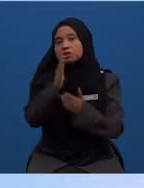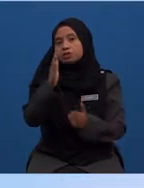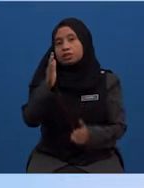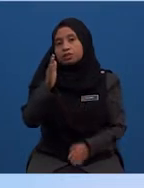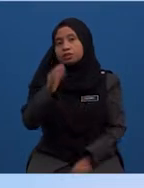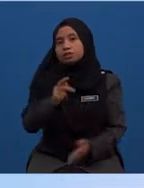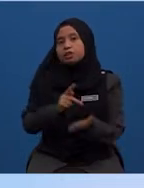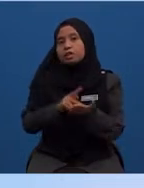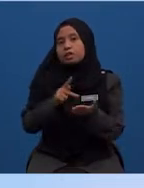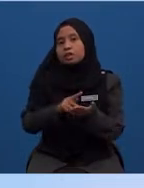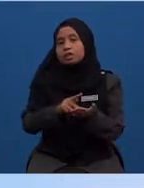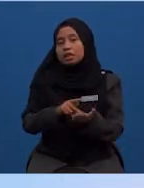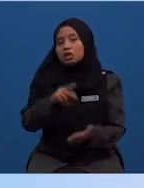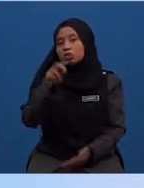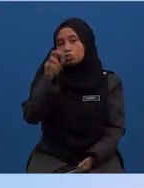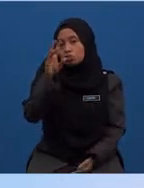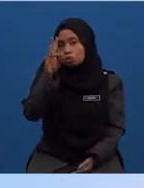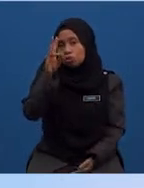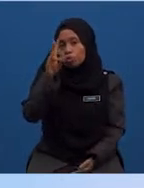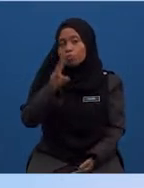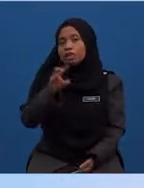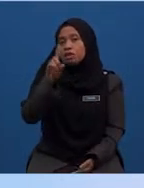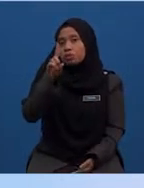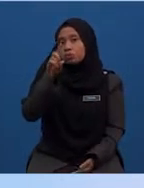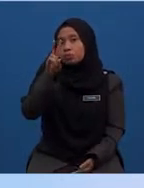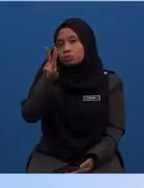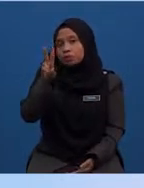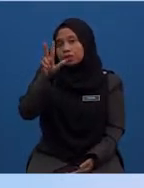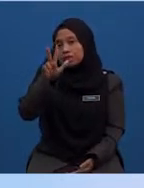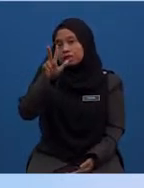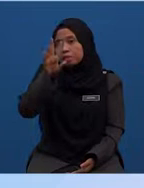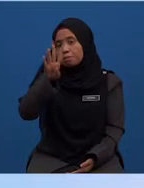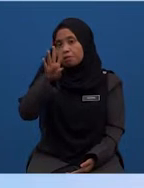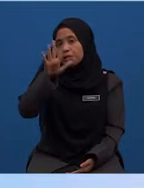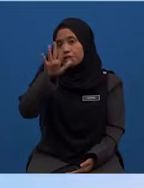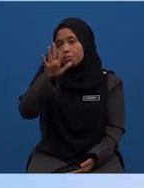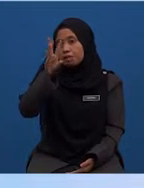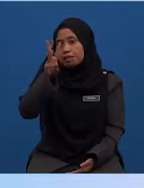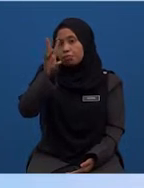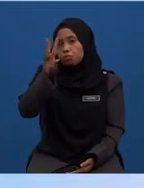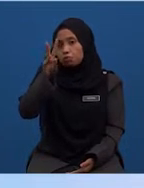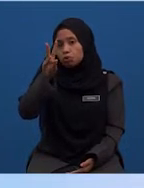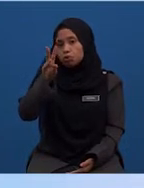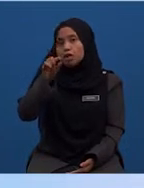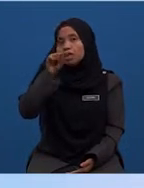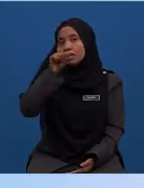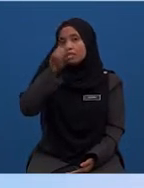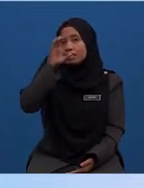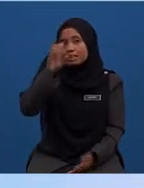Seterusnya, bilang 7 petak ke bawah dan tandakan titik C.